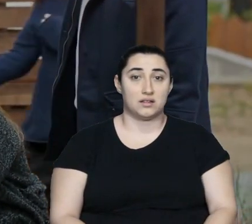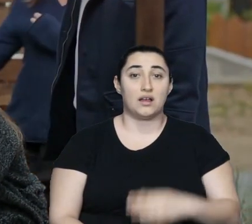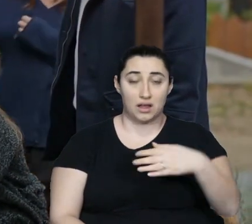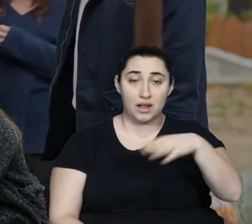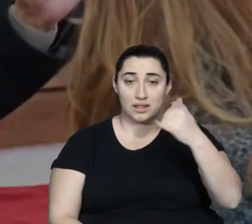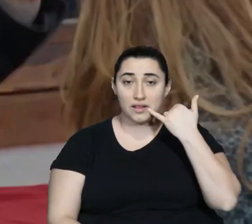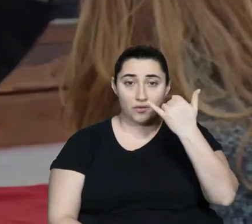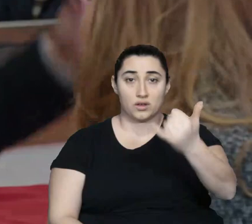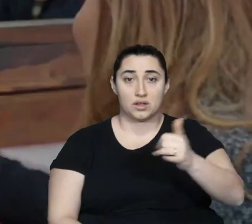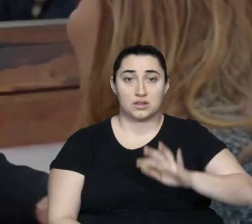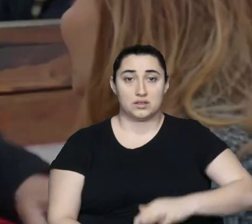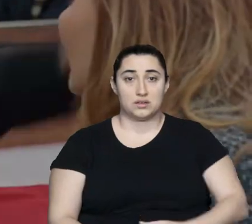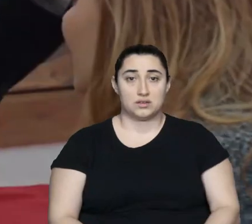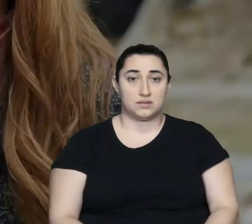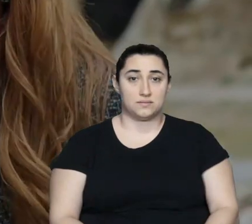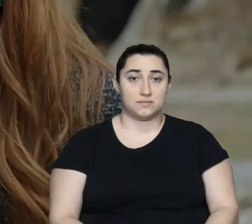Al, getirdim telefonunu.